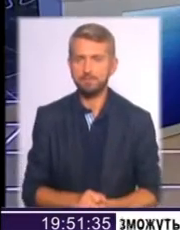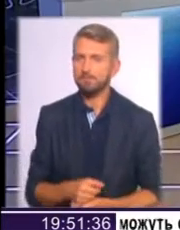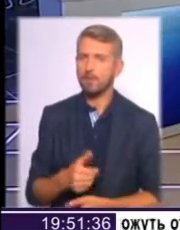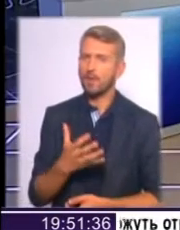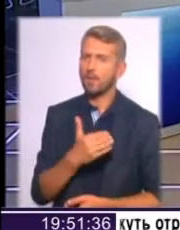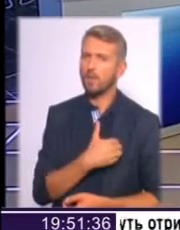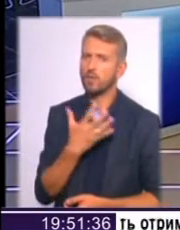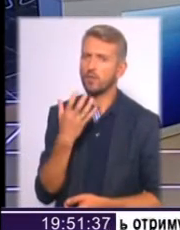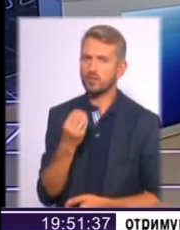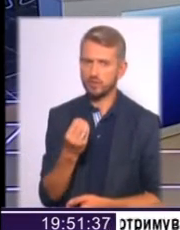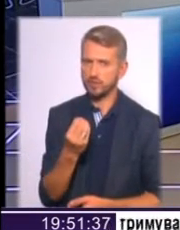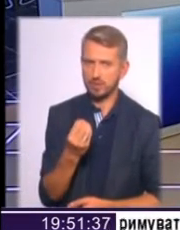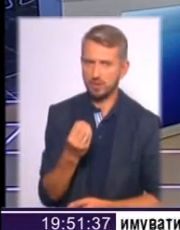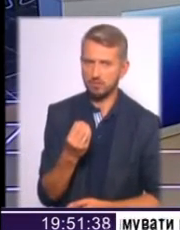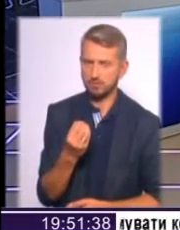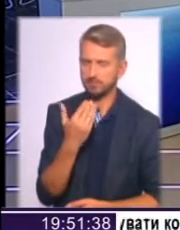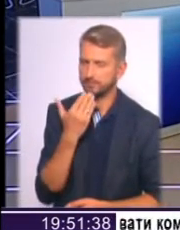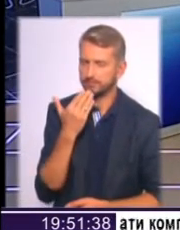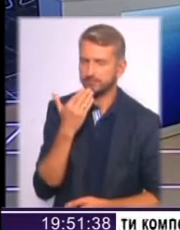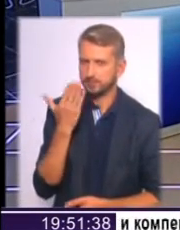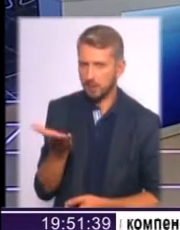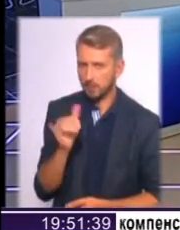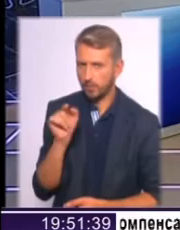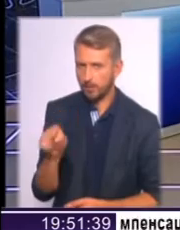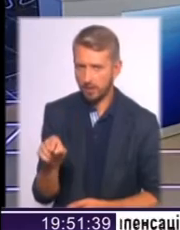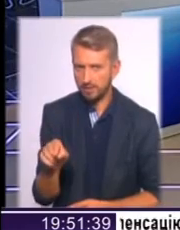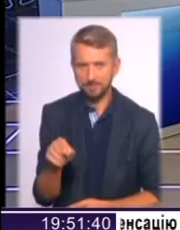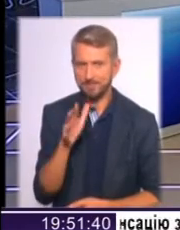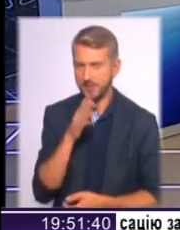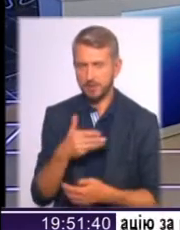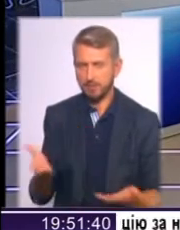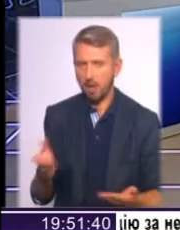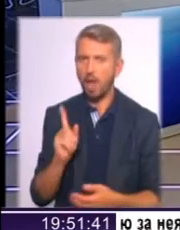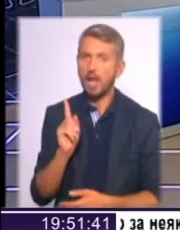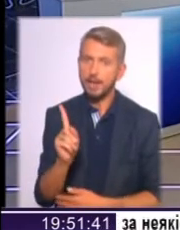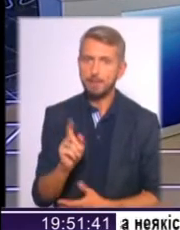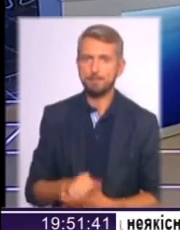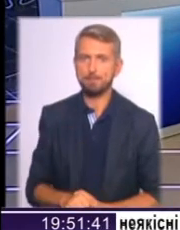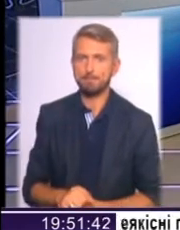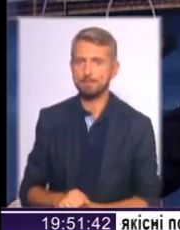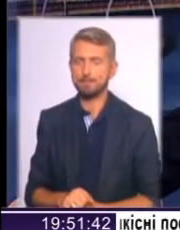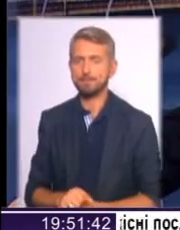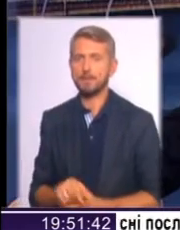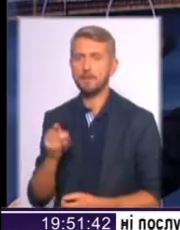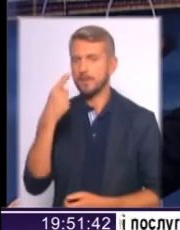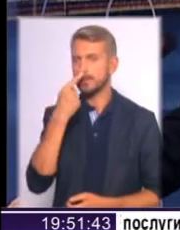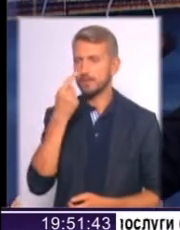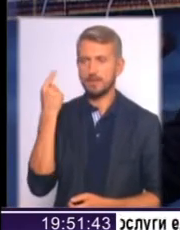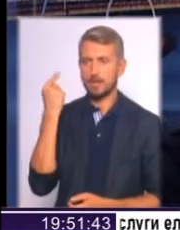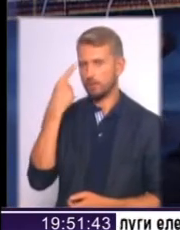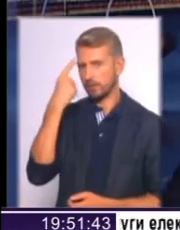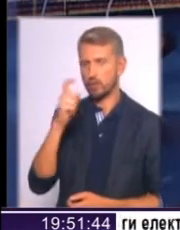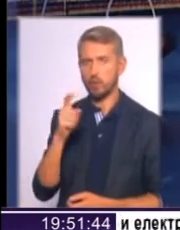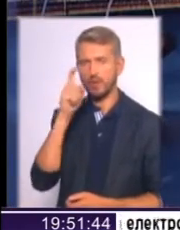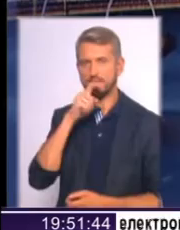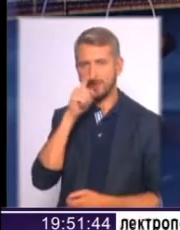поцікавитися, я ще багато чого за логікою можу у вас запитати. У нас просто час немає. А от ви недавно заявили, що